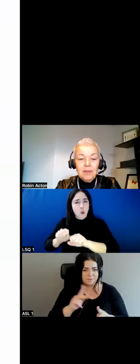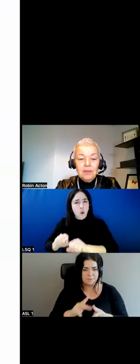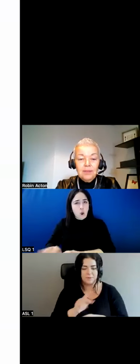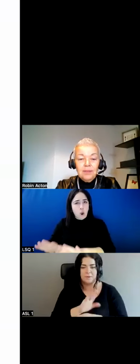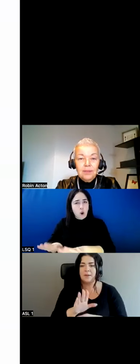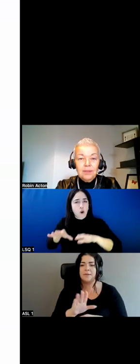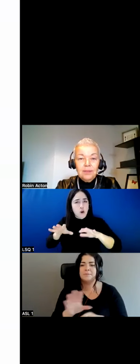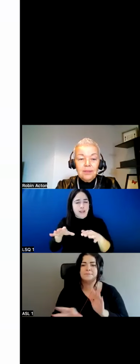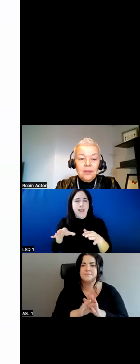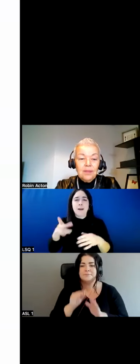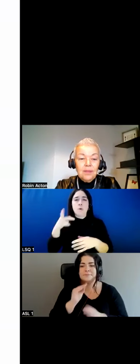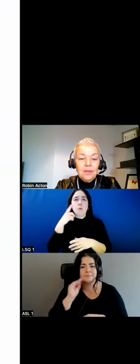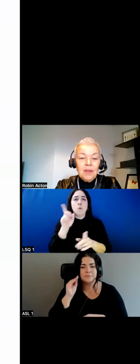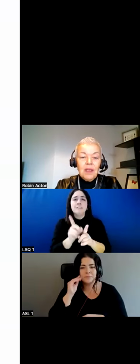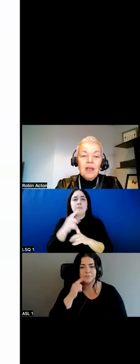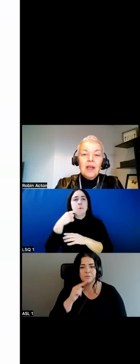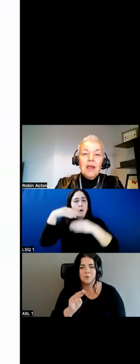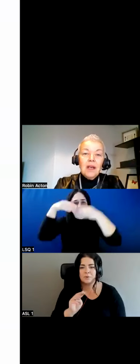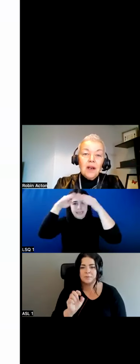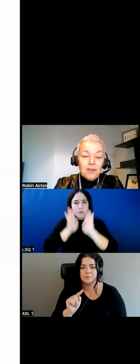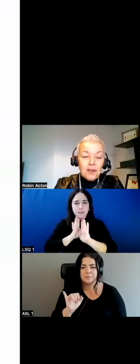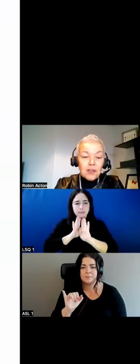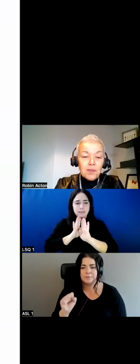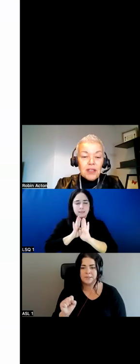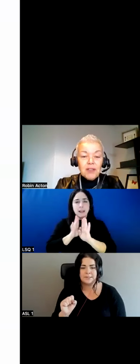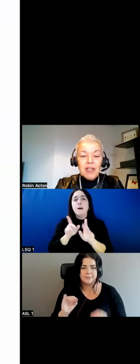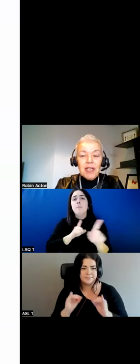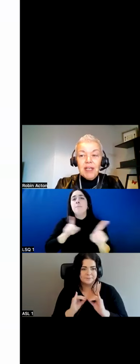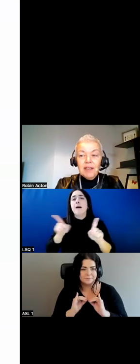la terre choisie par les Métis.